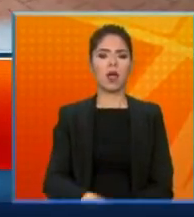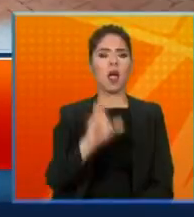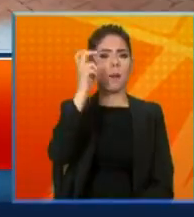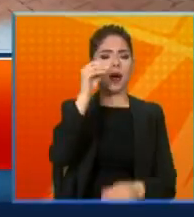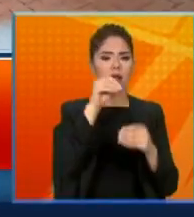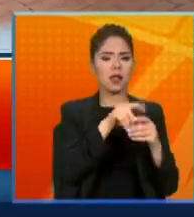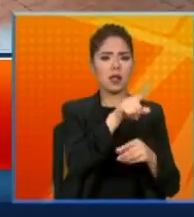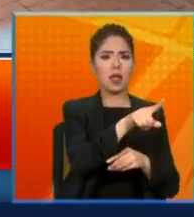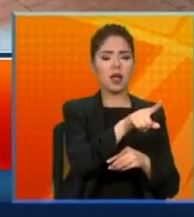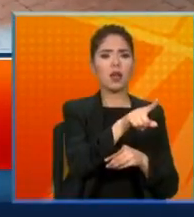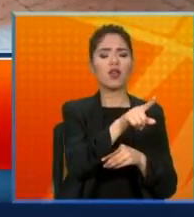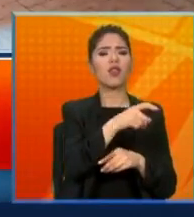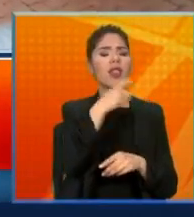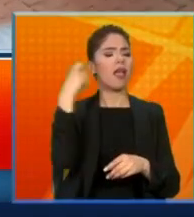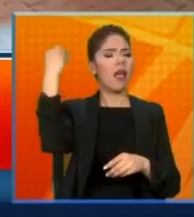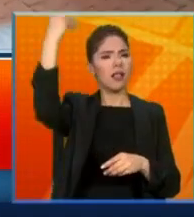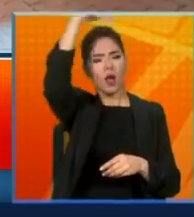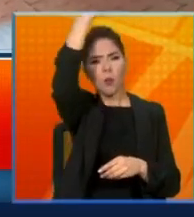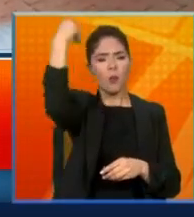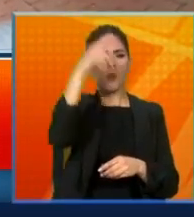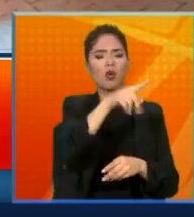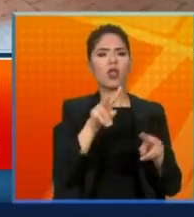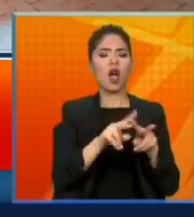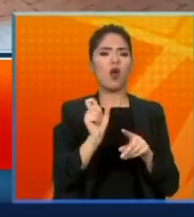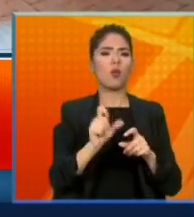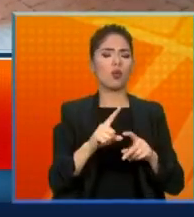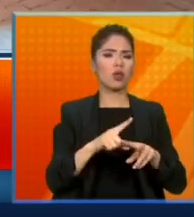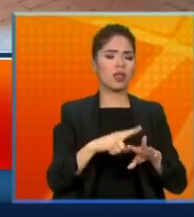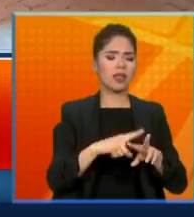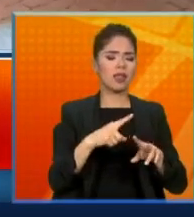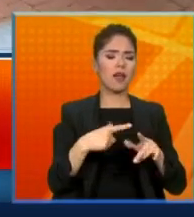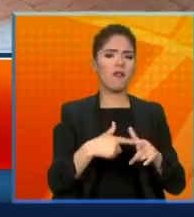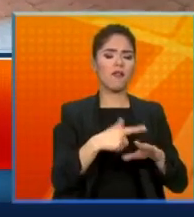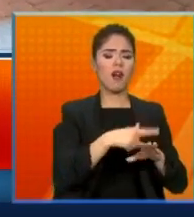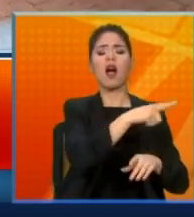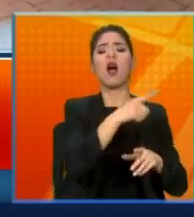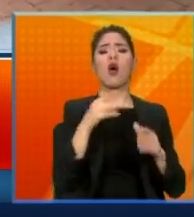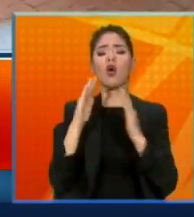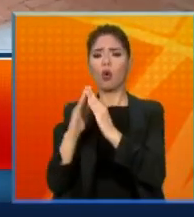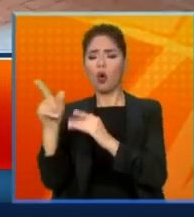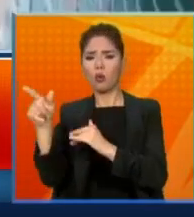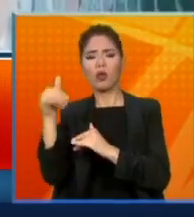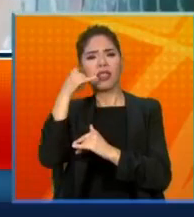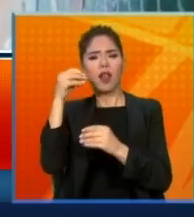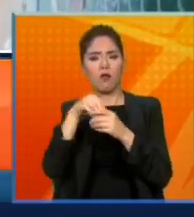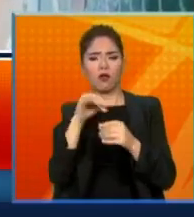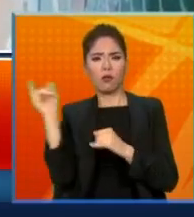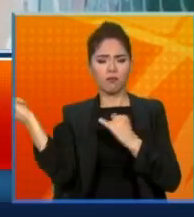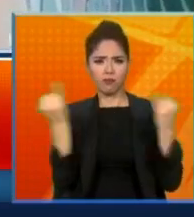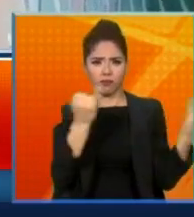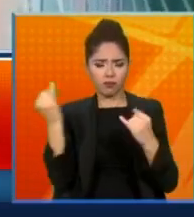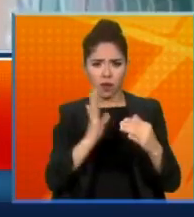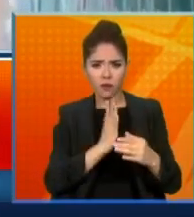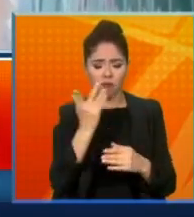Manisa'da Sarıbey Mahallesi eski muhtarı Mustafa Demir, iddiaya göre komşusu Hüsnü Balmumcu'yla telefonda tartışmıştı.